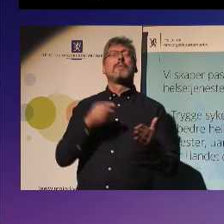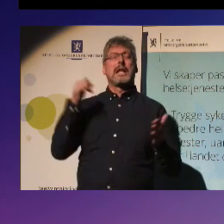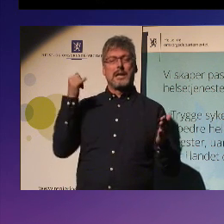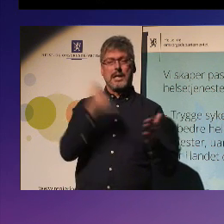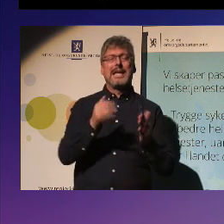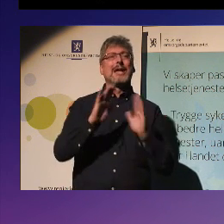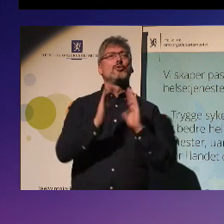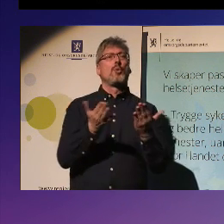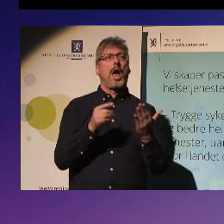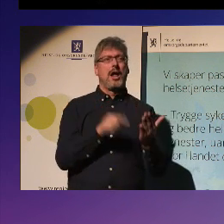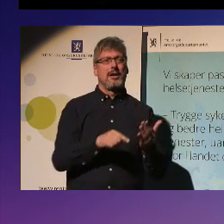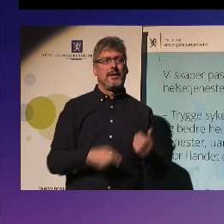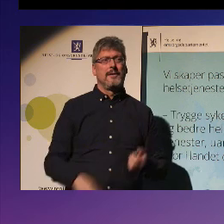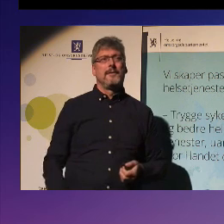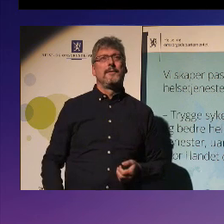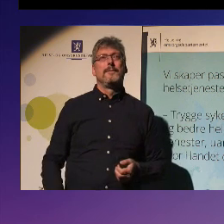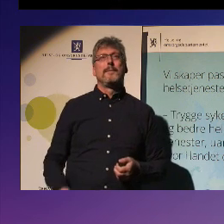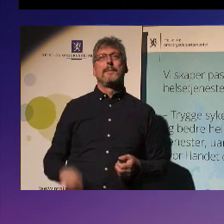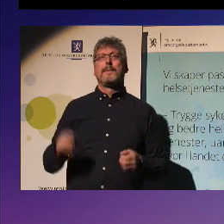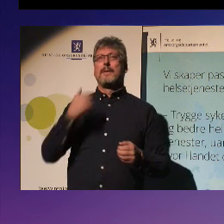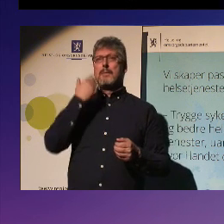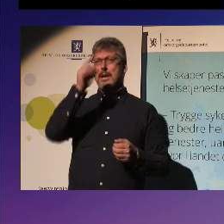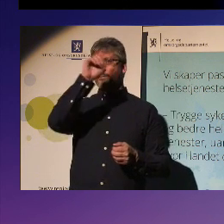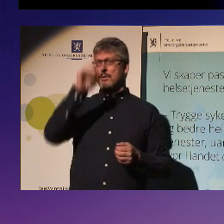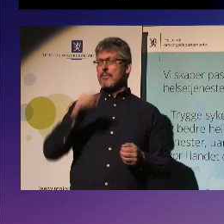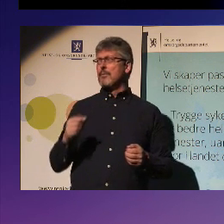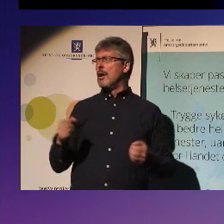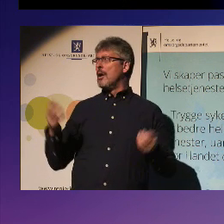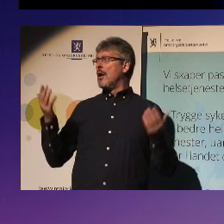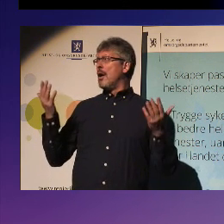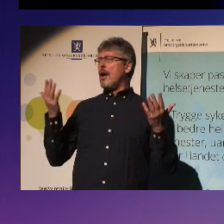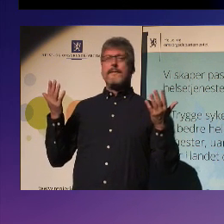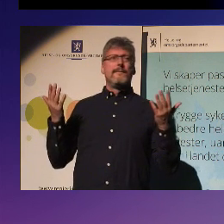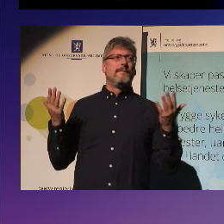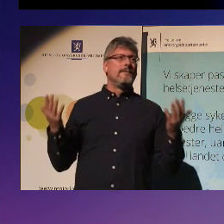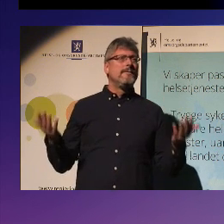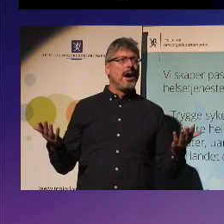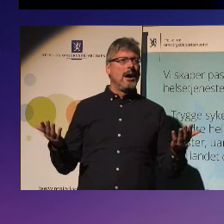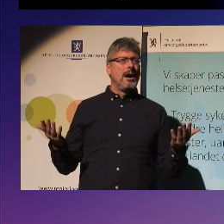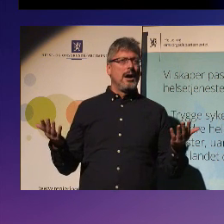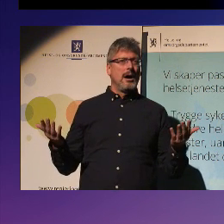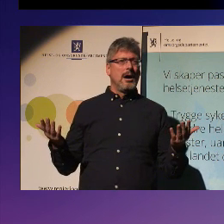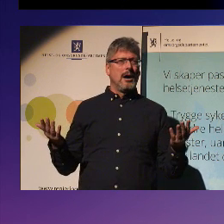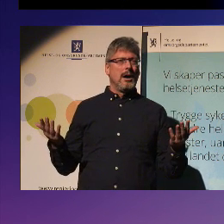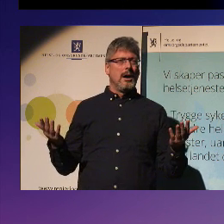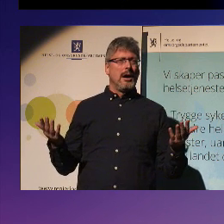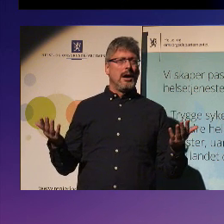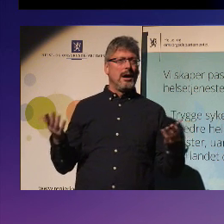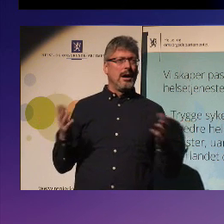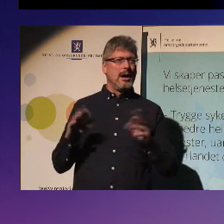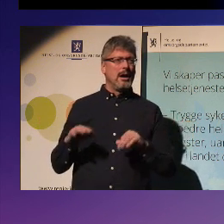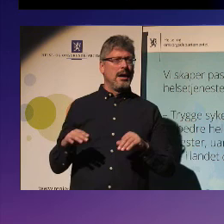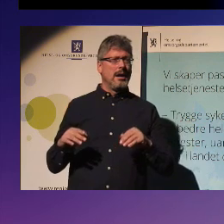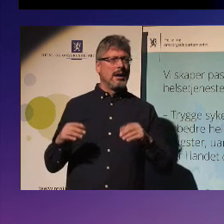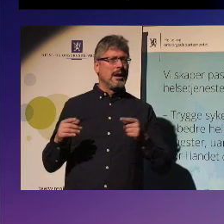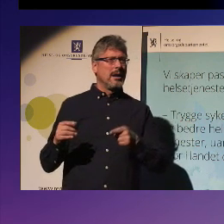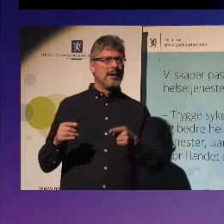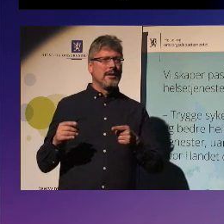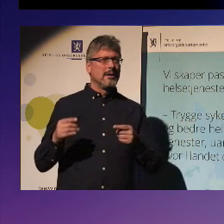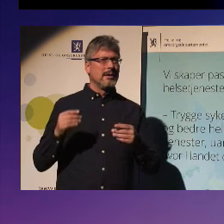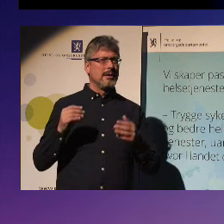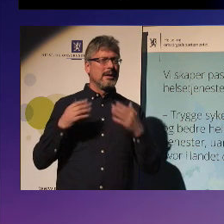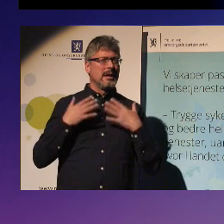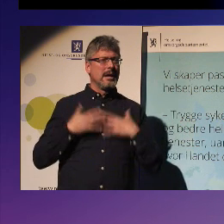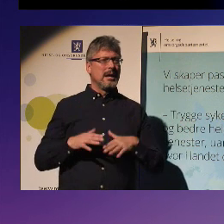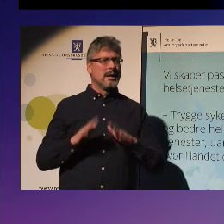Da kom jo fort spørsmålene, hva det som helseinformasjon, noe som skal i journal, skal